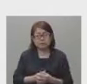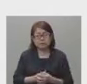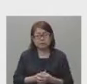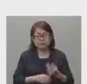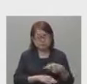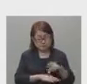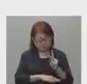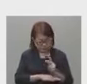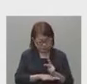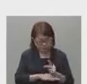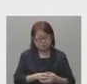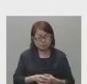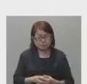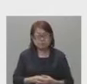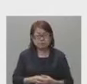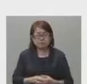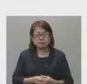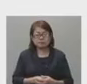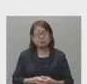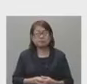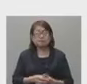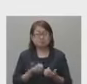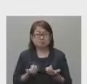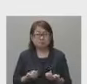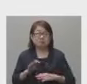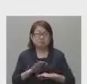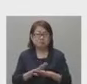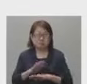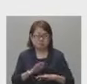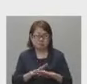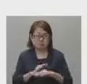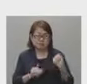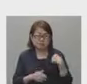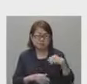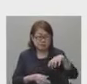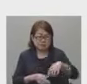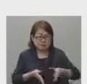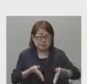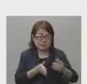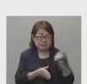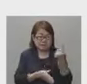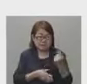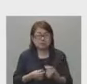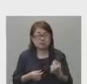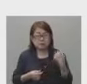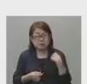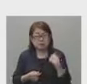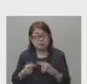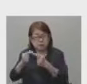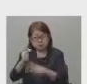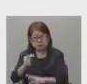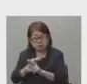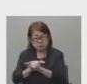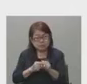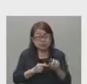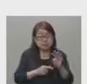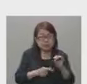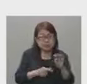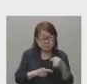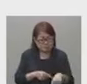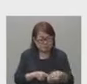านประธานที่เคารพครับนี่คือหน่วยเดียวเมื่อกี้ในคลิปบอกว่าอะไรฮะมี 30-40 หน่วย